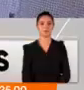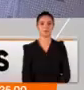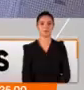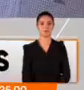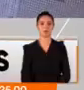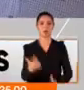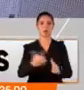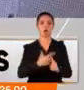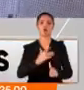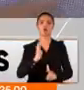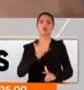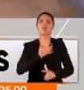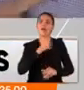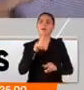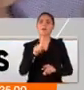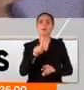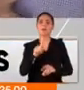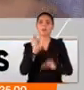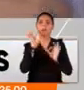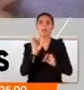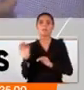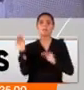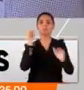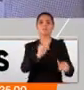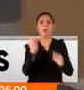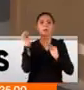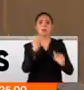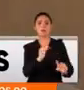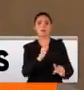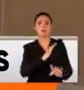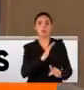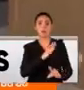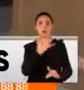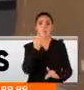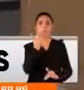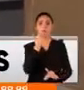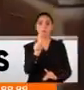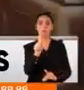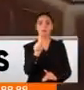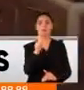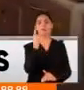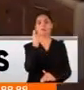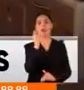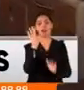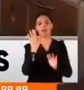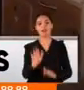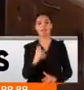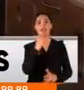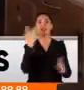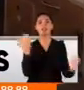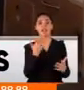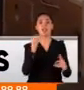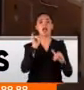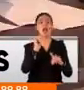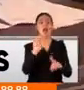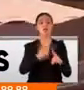Artık otel o kadar sahiplenmişti ki bir isimlik taşıyordu. Üzerinde Godfather yazıyordu. Aşağı yukarı 5000 pound falan kaldı. Yıllarca aynı otele